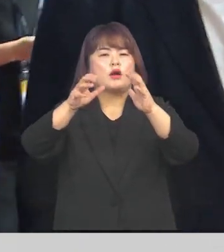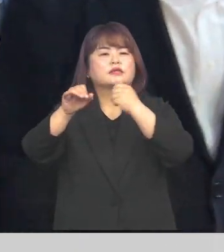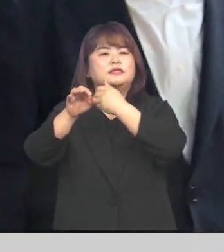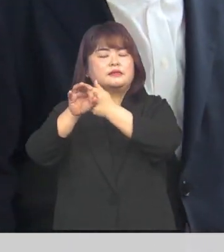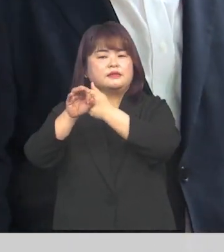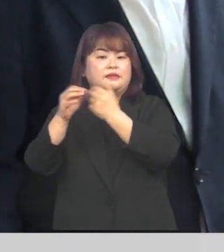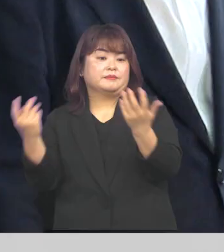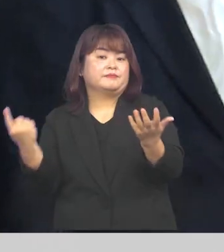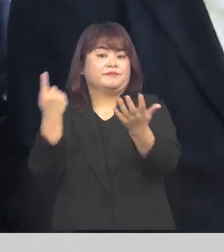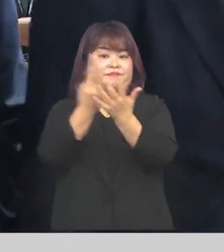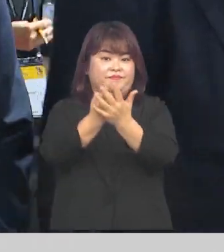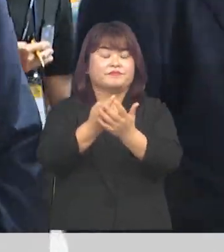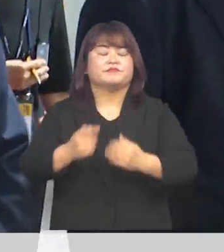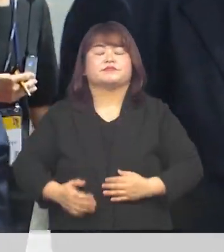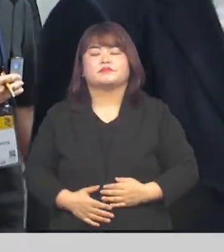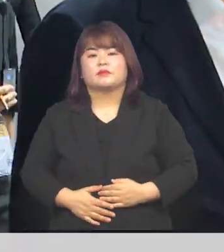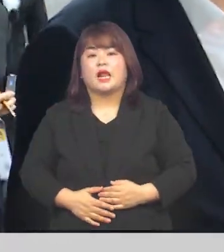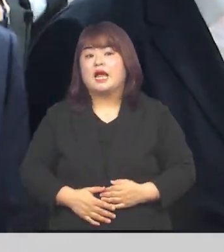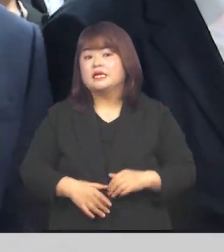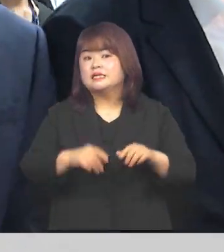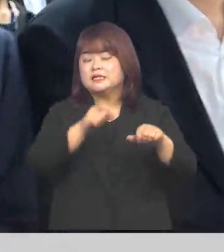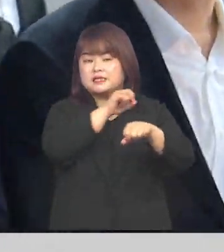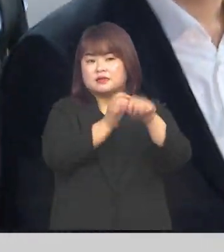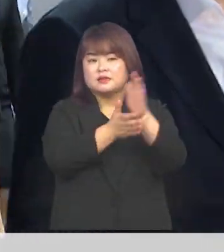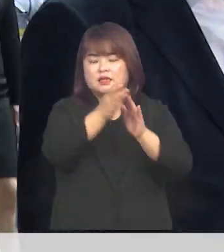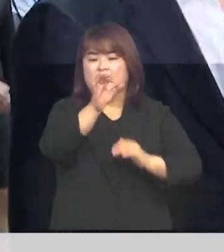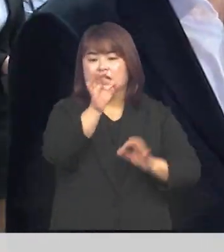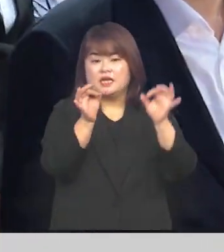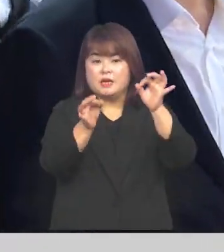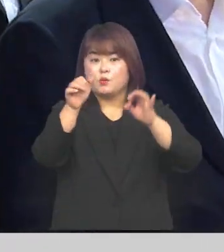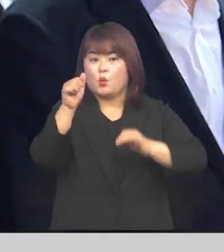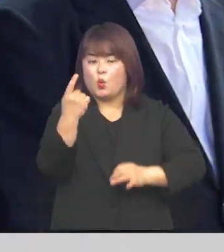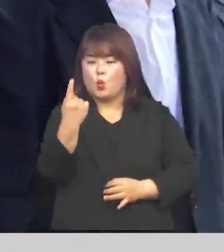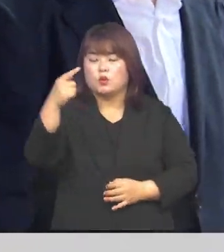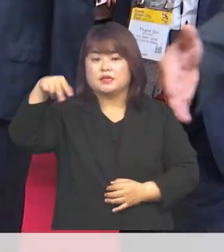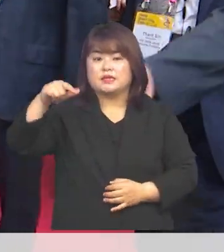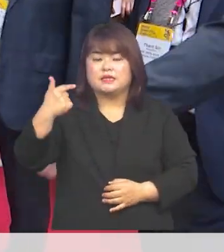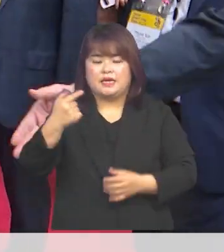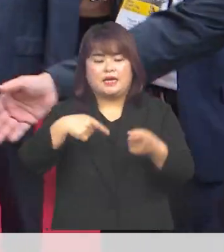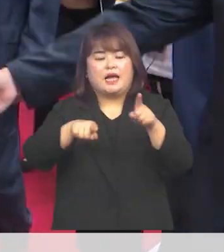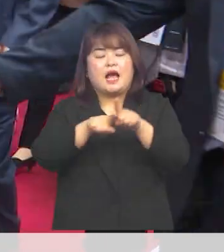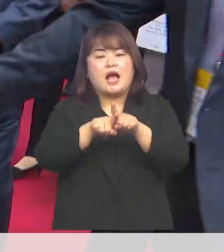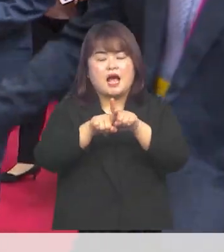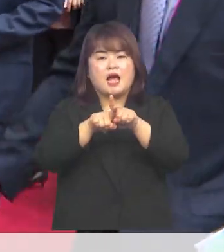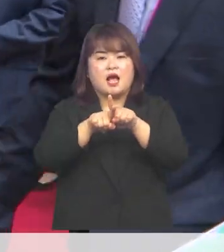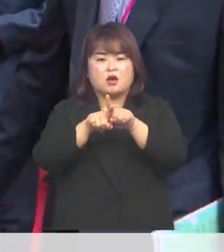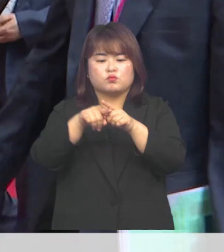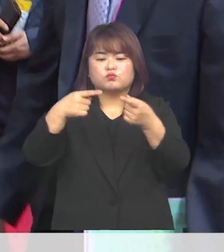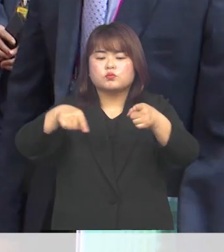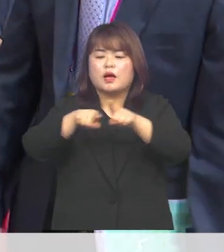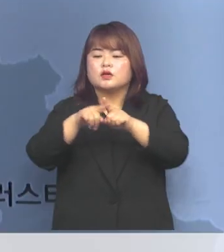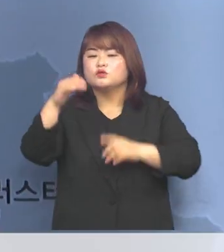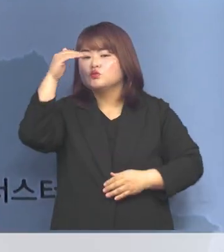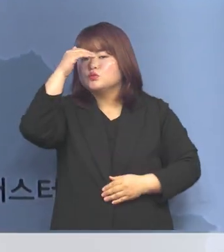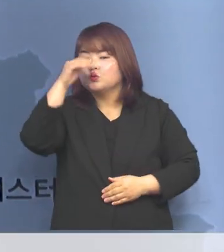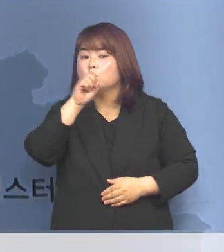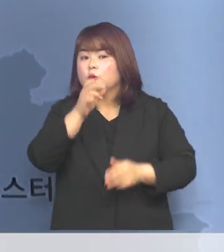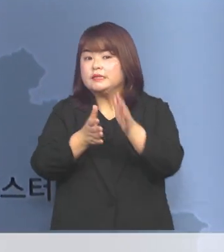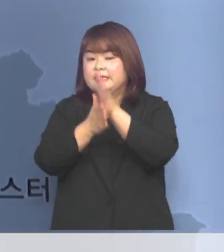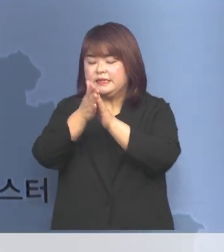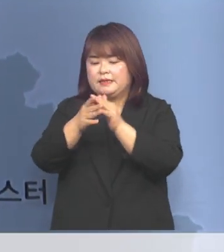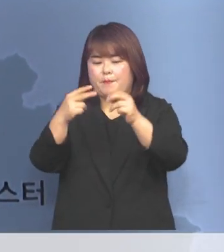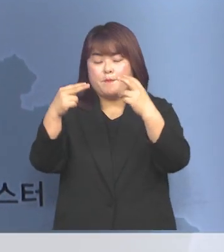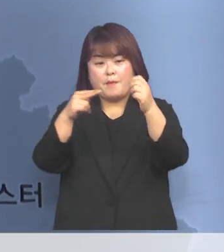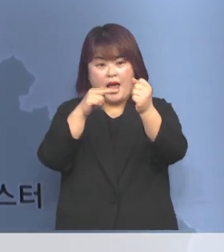개막식에 참석하였습니다. 이 시장은 김호진 국토교통부 제1차관과 용인특례시 홍보관을 관람하며 반도체